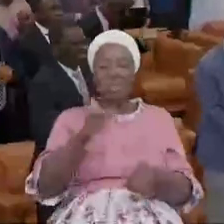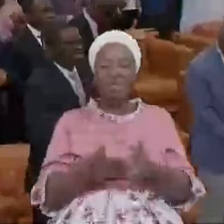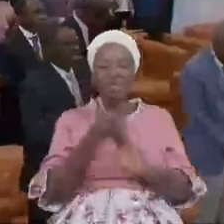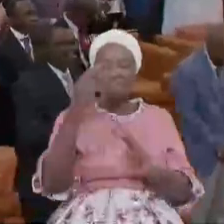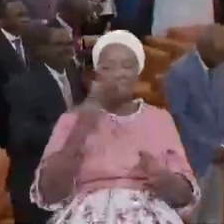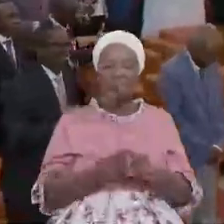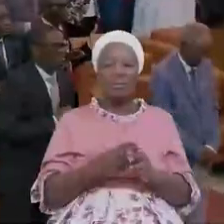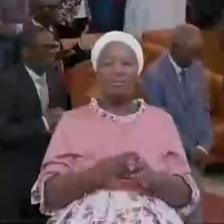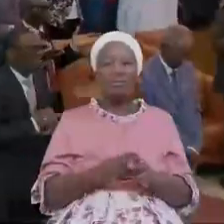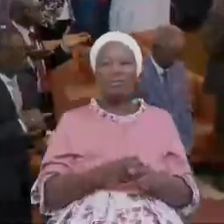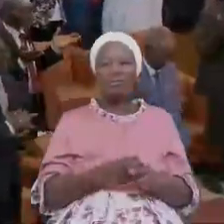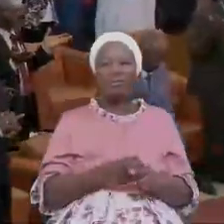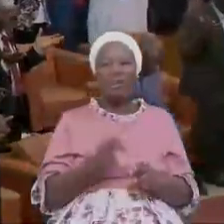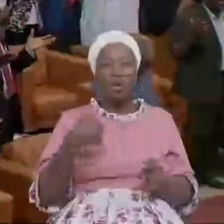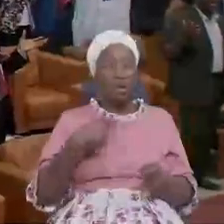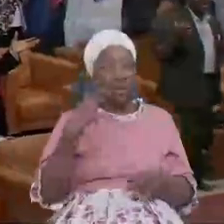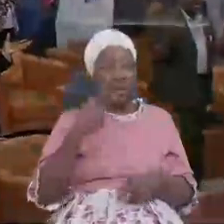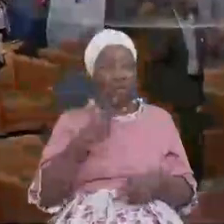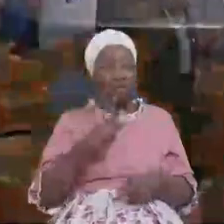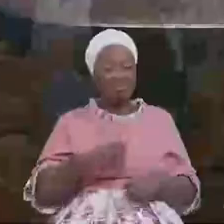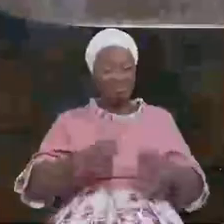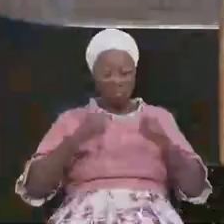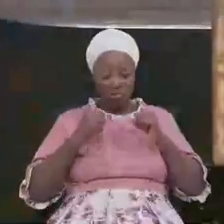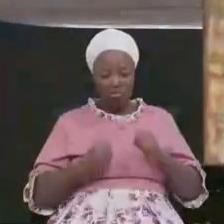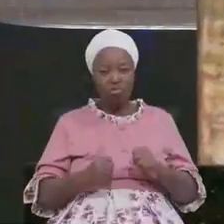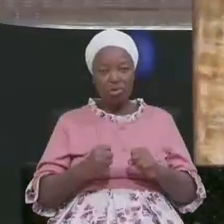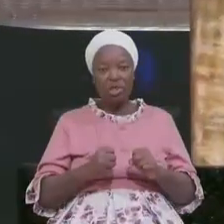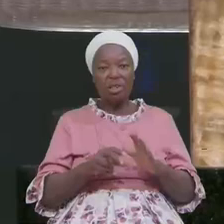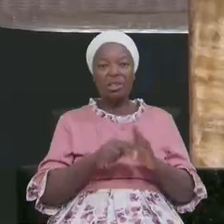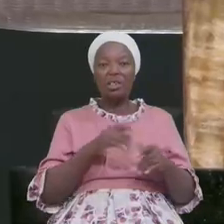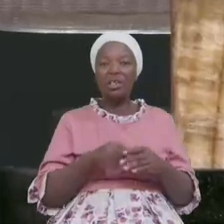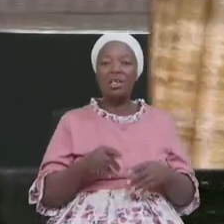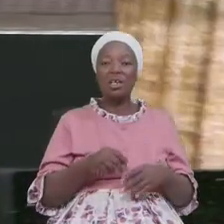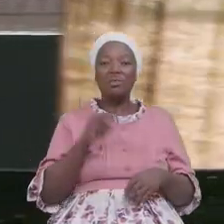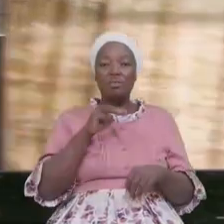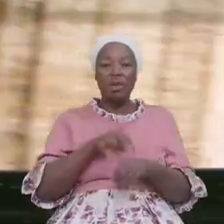Nous avons vu l'audace dans le ministère, l'intrépidité dans le ministère. Maintenant,